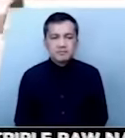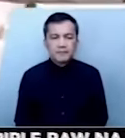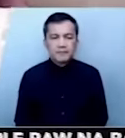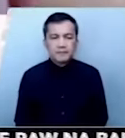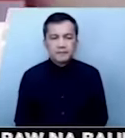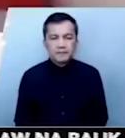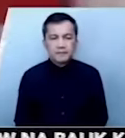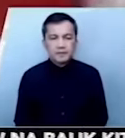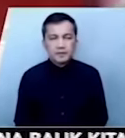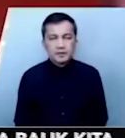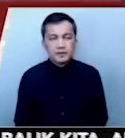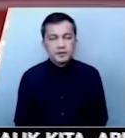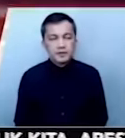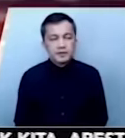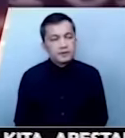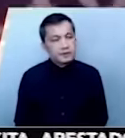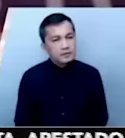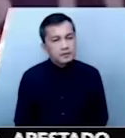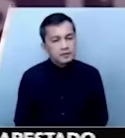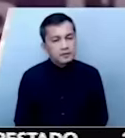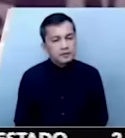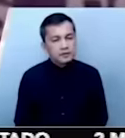Definitely not.